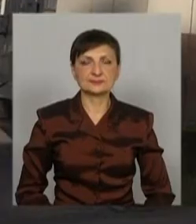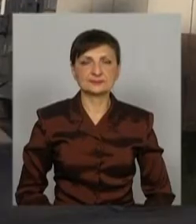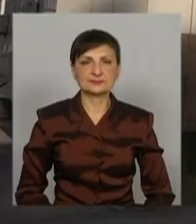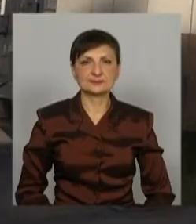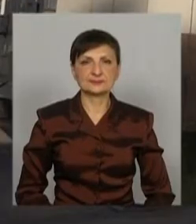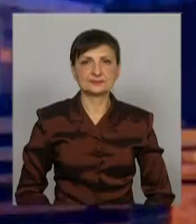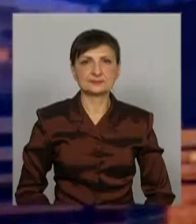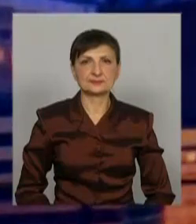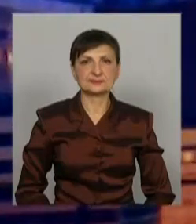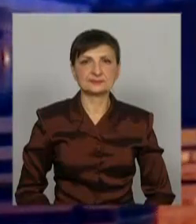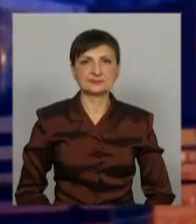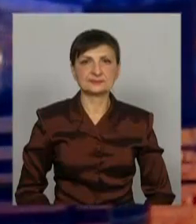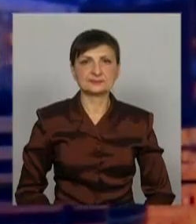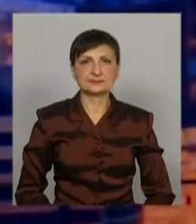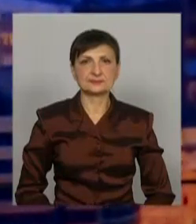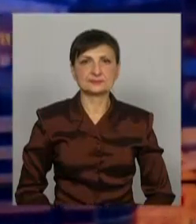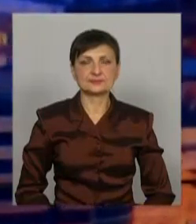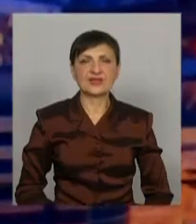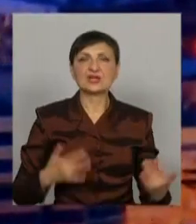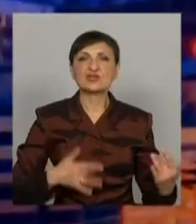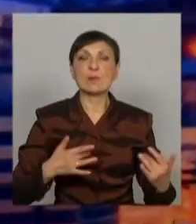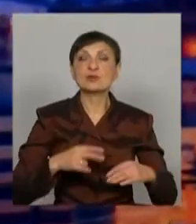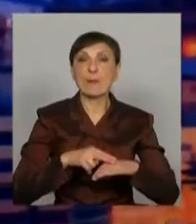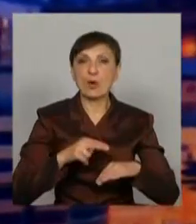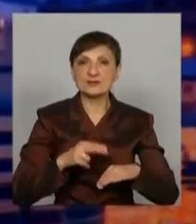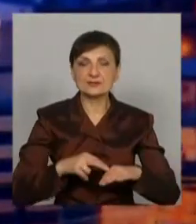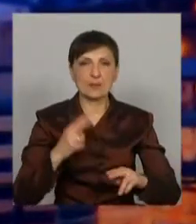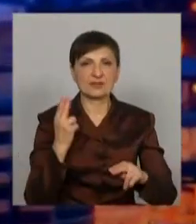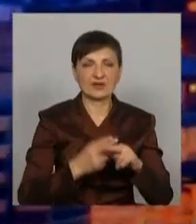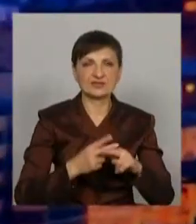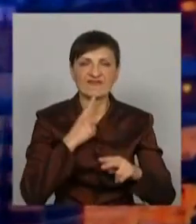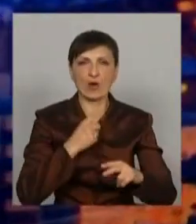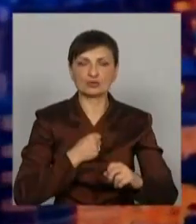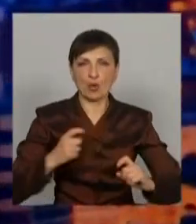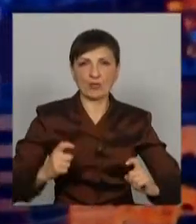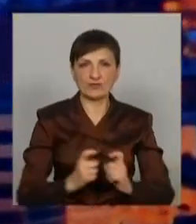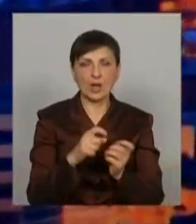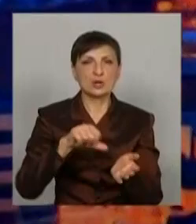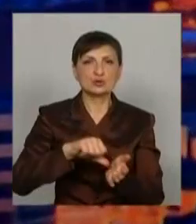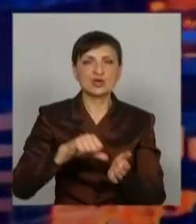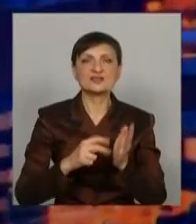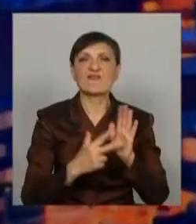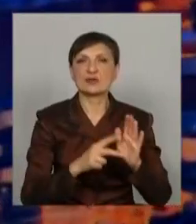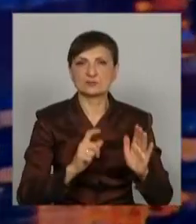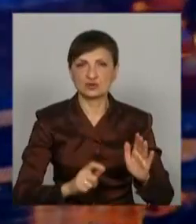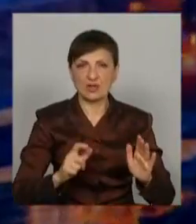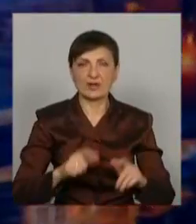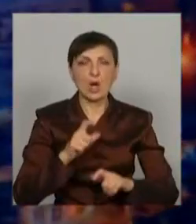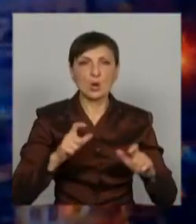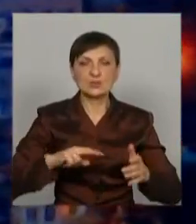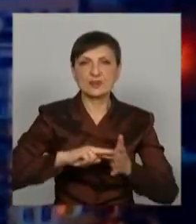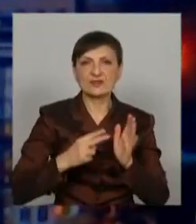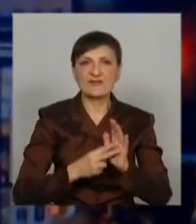алматы жамбылские полицейские предотвратили вооруженный конфликт с участием 8 человек люди намеревались